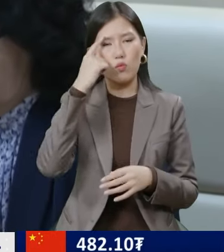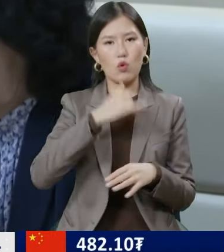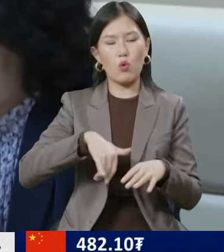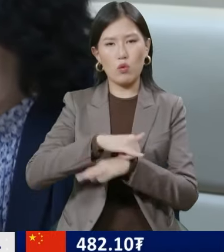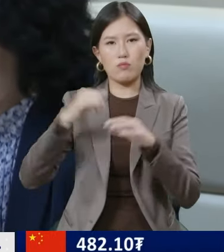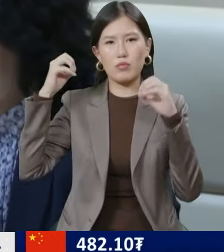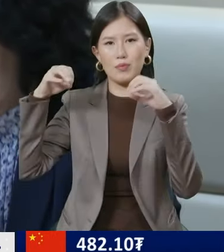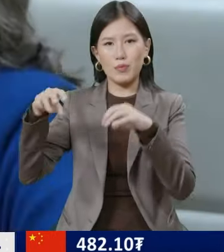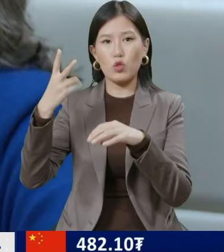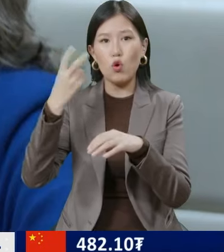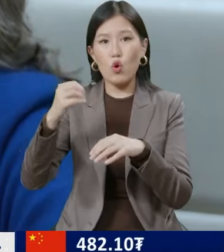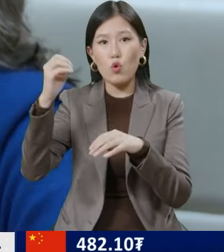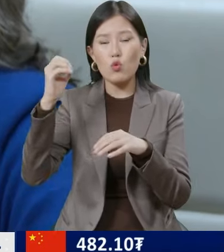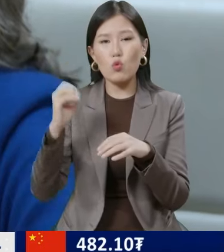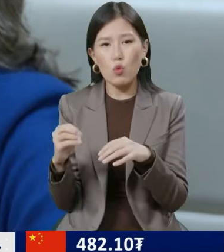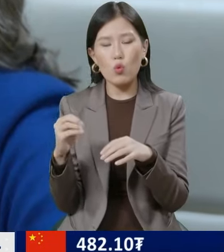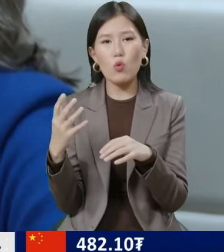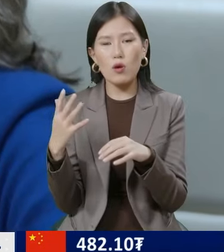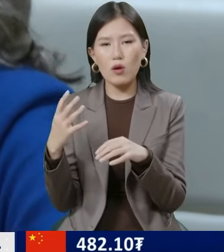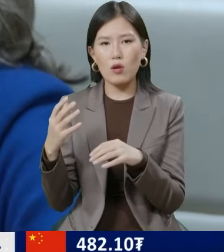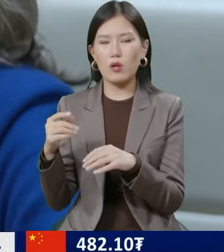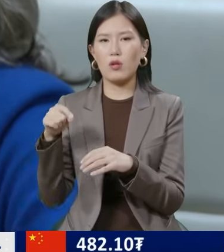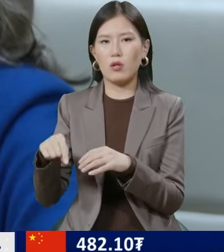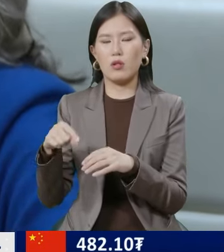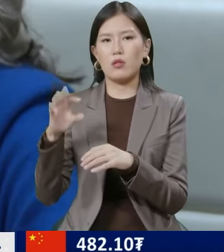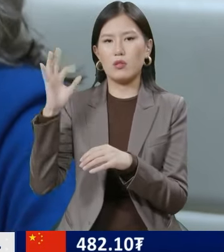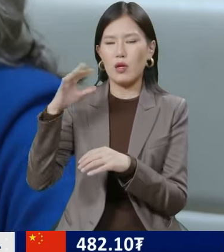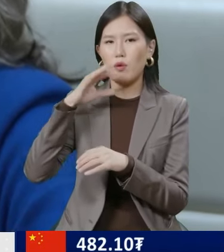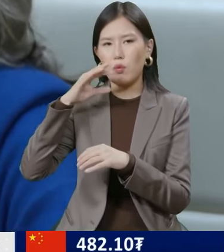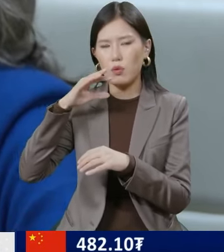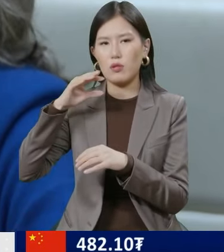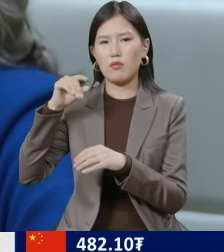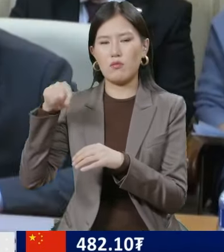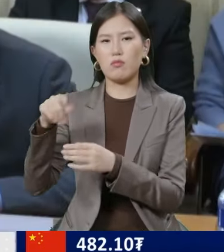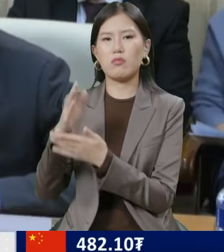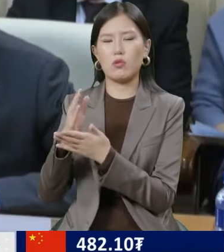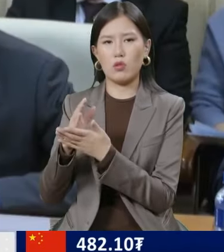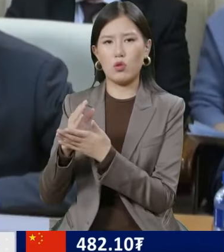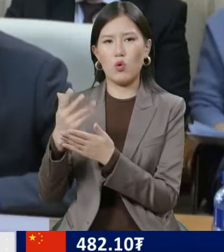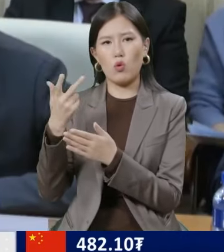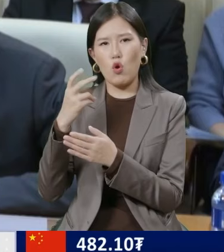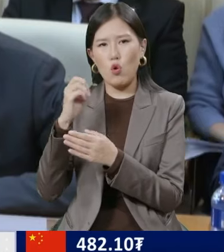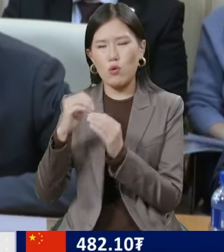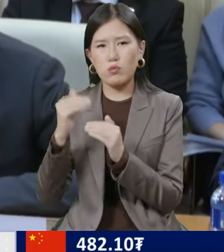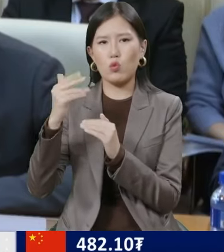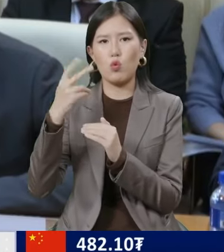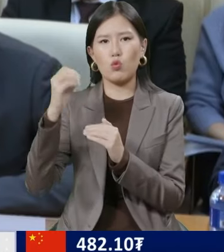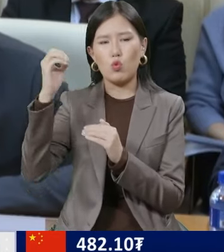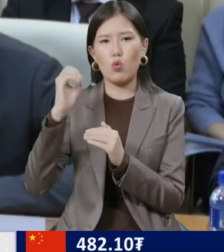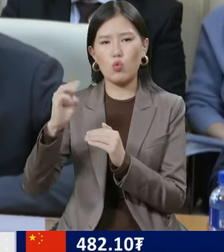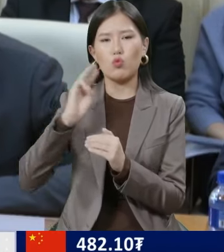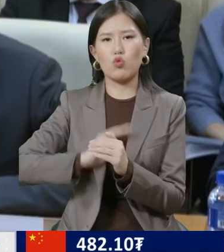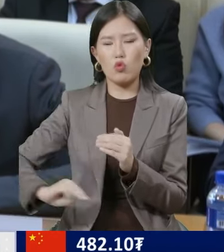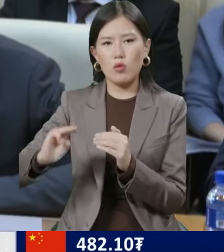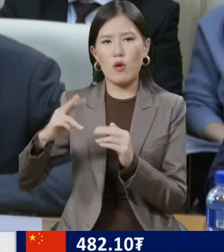20% сэргээгдэх эрчим хүч эзэлдэг. Үүнийг 30% хүргэхийн тулд Парисын хил зэрэгт нэгдсэн байдаг. За хил зэрийн үр дүн харахад 6